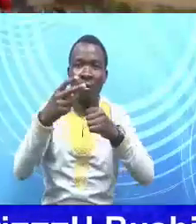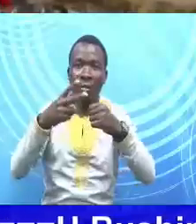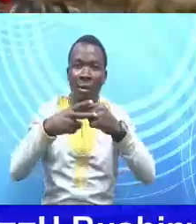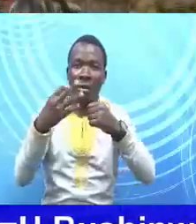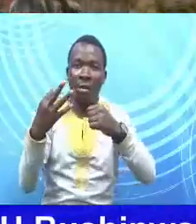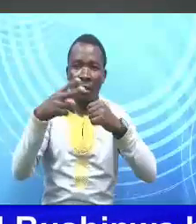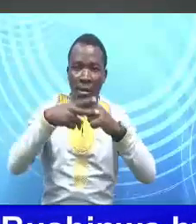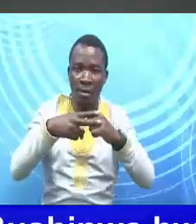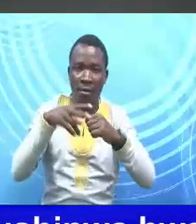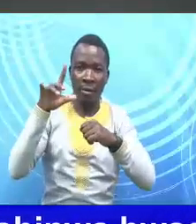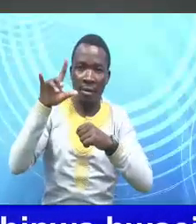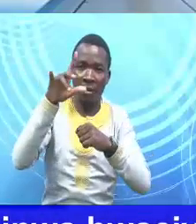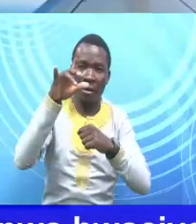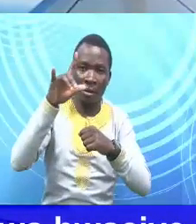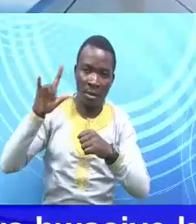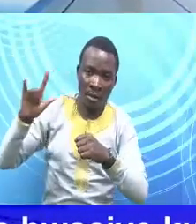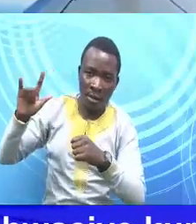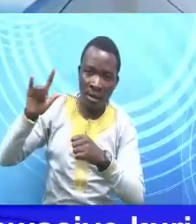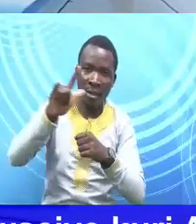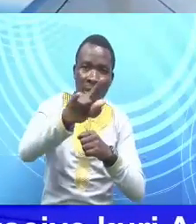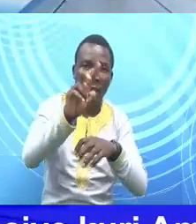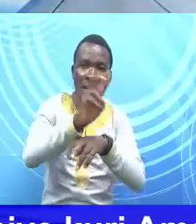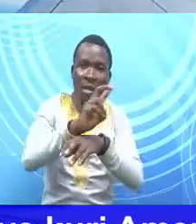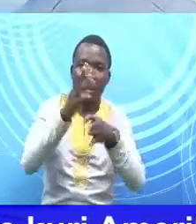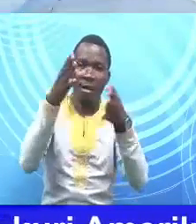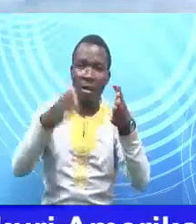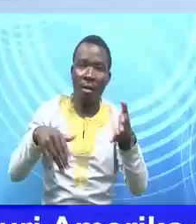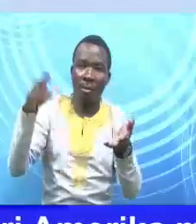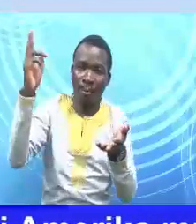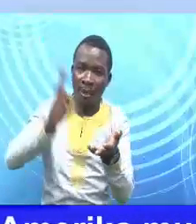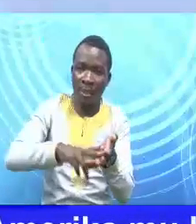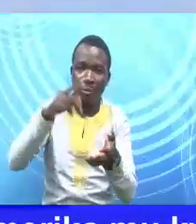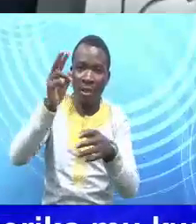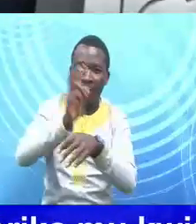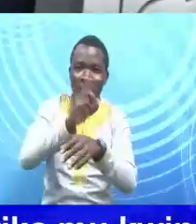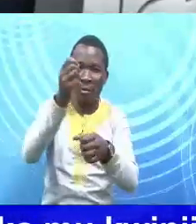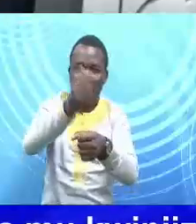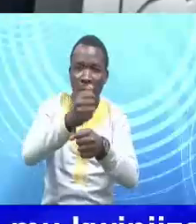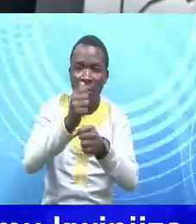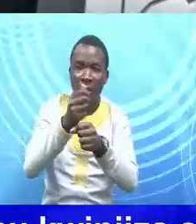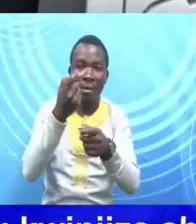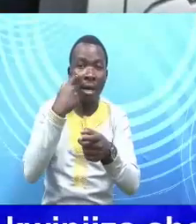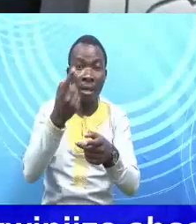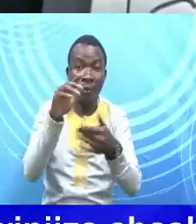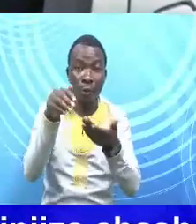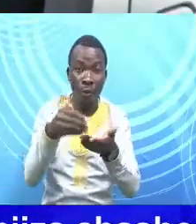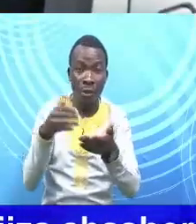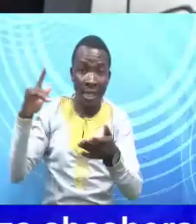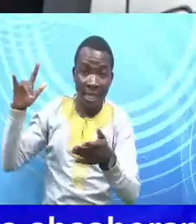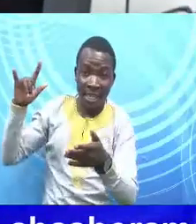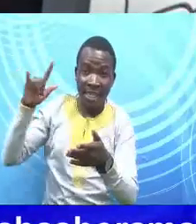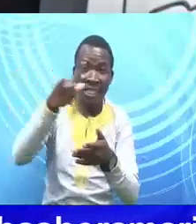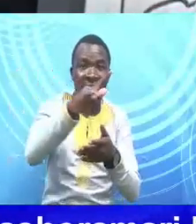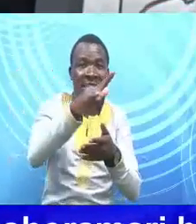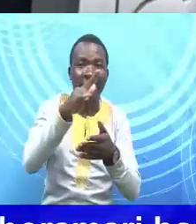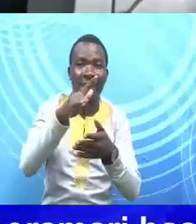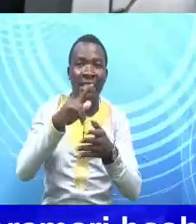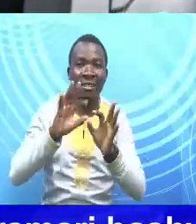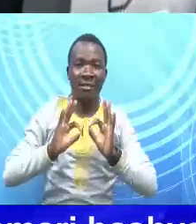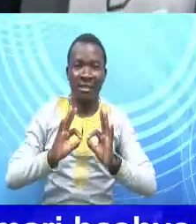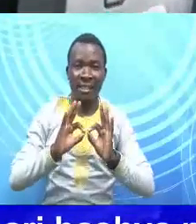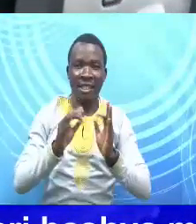737 Max abagenzuzi muri Amerika n'i Burayi bashimangira ko ugenzura bakoze ryarebye byose kandi ubizi ndege ngo ari nta makemwa muri raporo